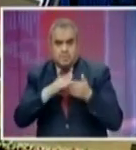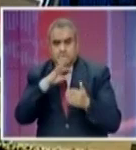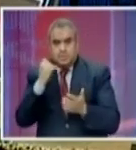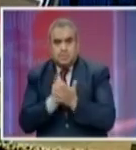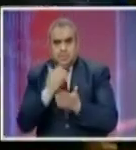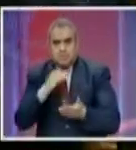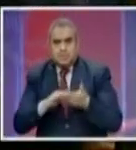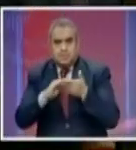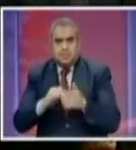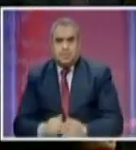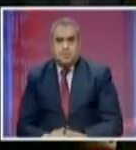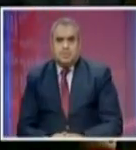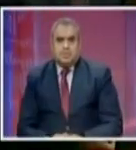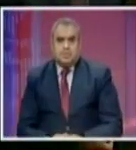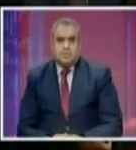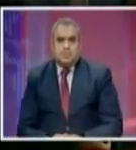وبكل تفاني.